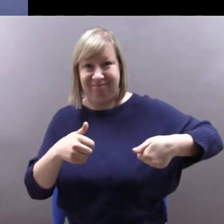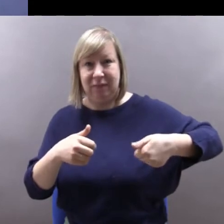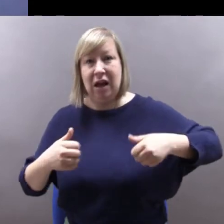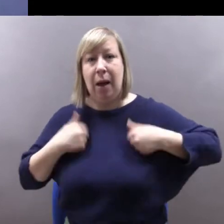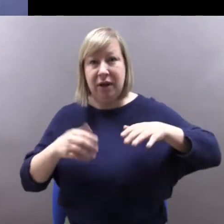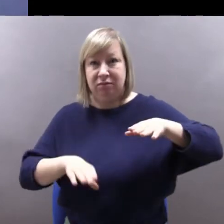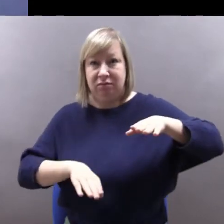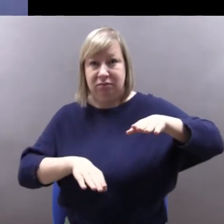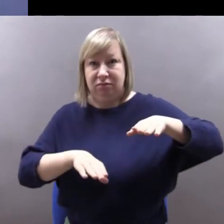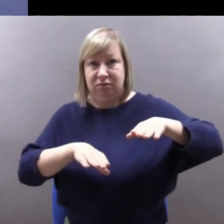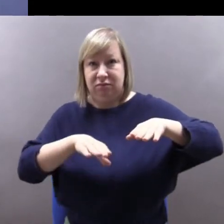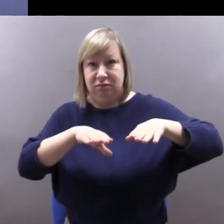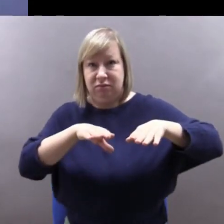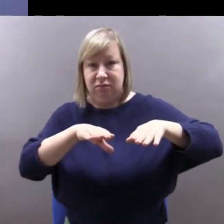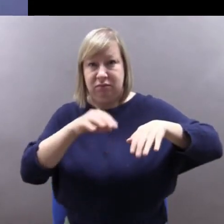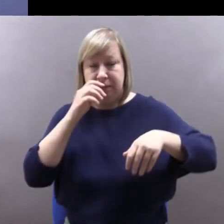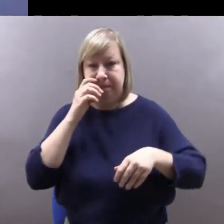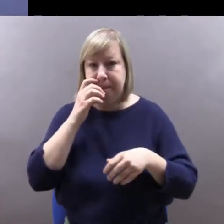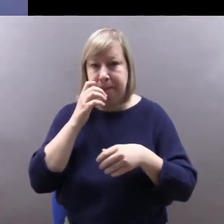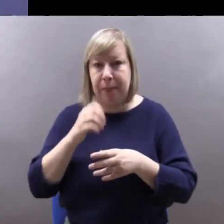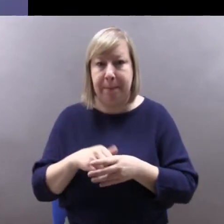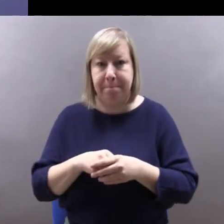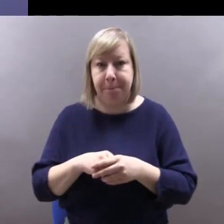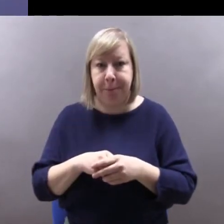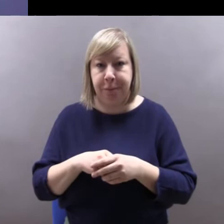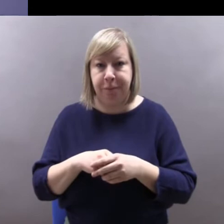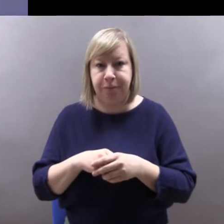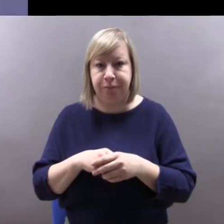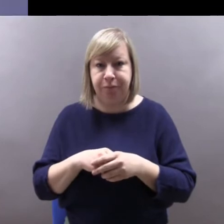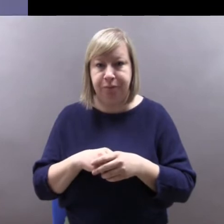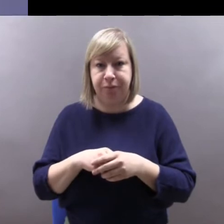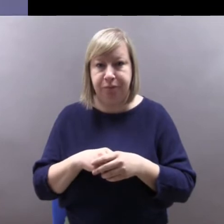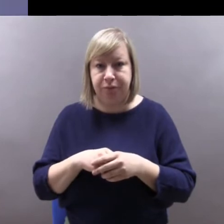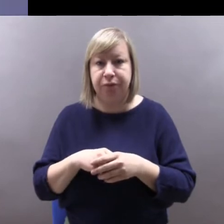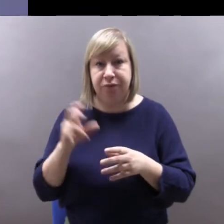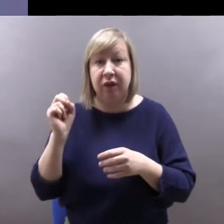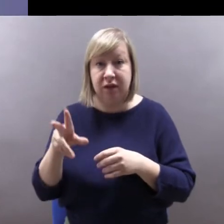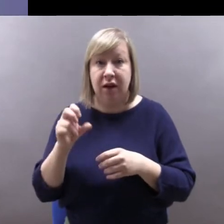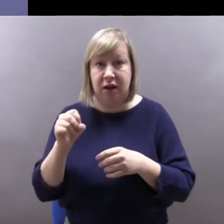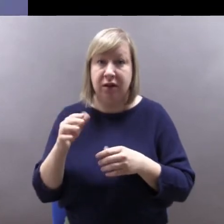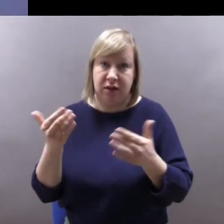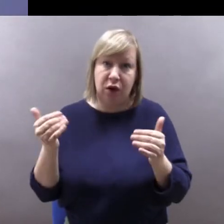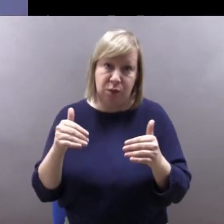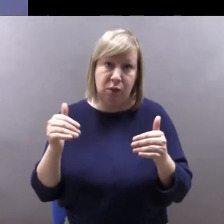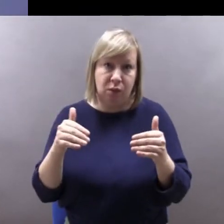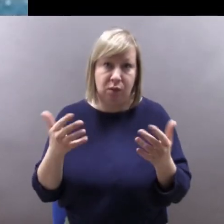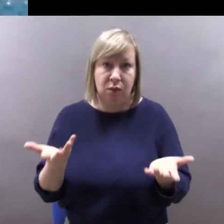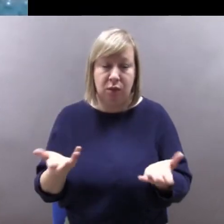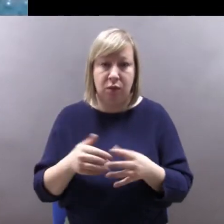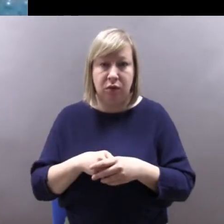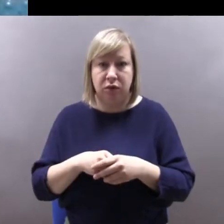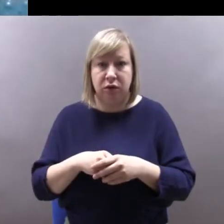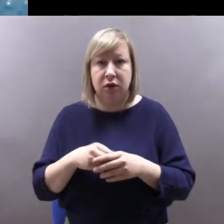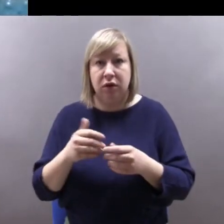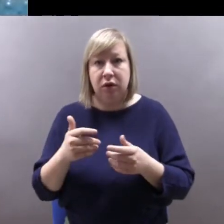sterownika, na przykład jadąc do góry, bo platforma będzie nie po tej stronie schodów, co twoja ręka jest mocniejsza?